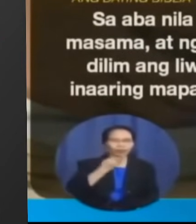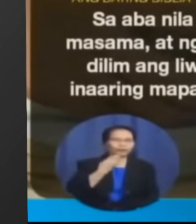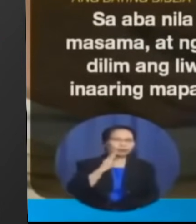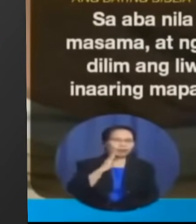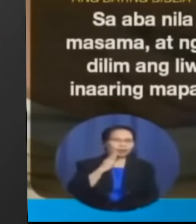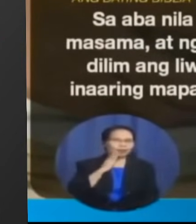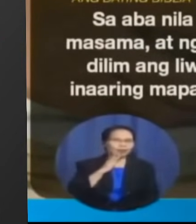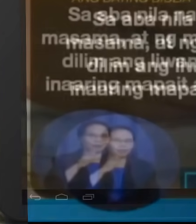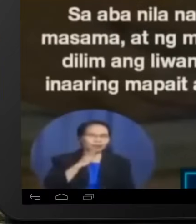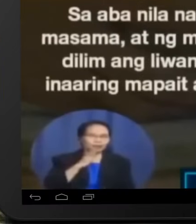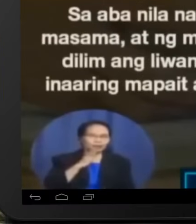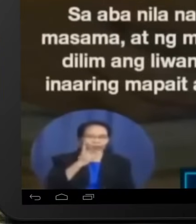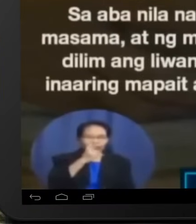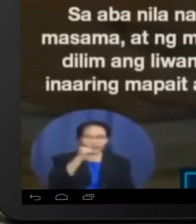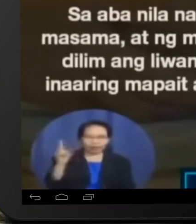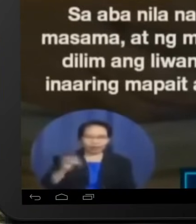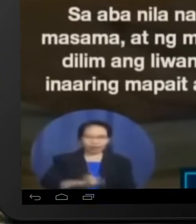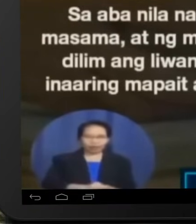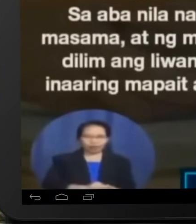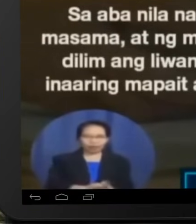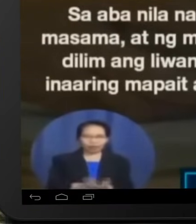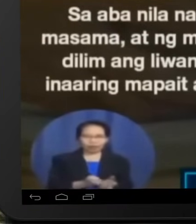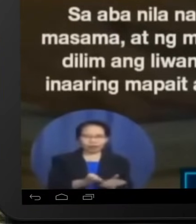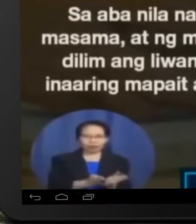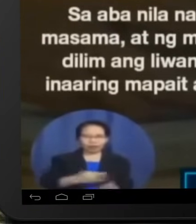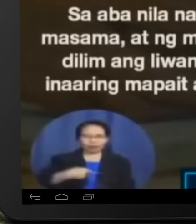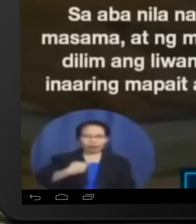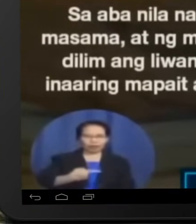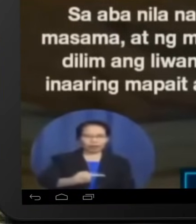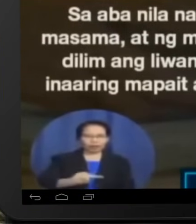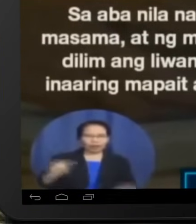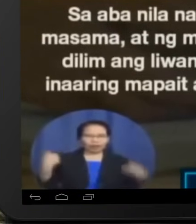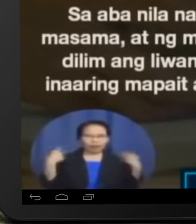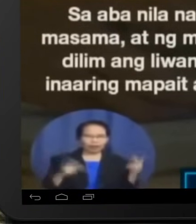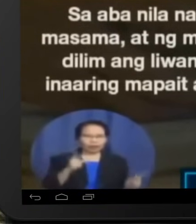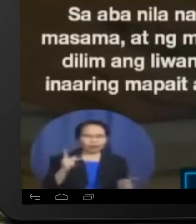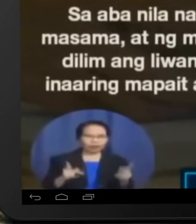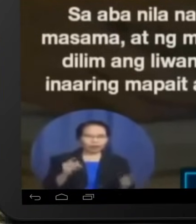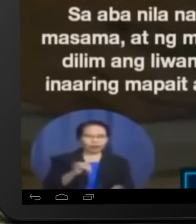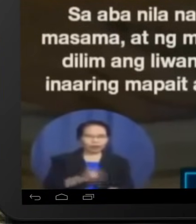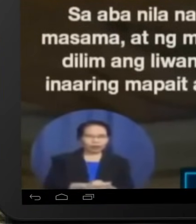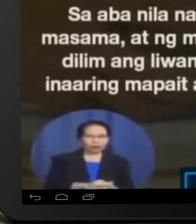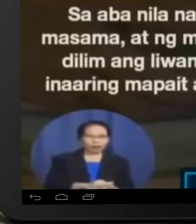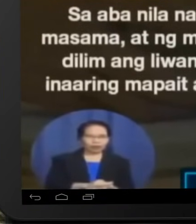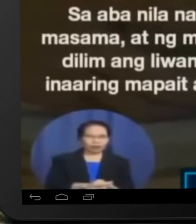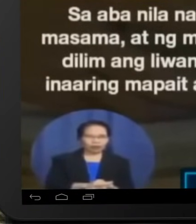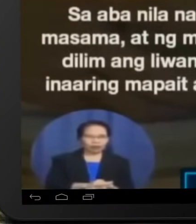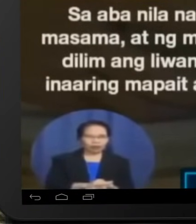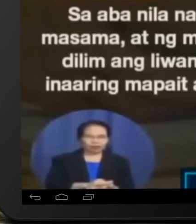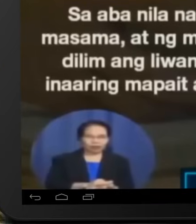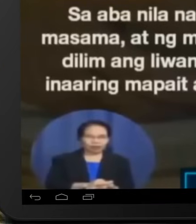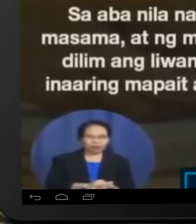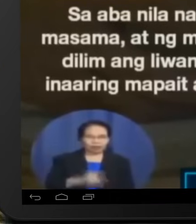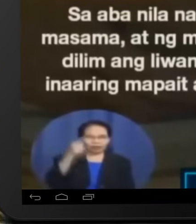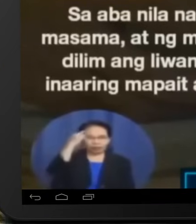ang mapait. Ito mo, no? Sabi ng Biblia, meron pala mga tao, ganun ang mode of